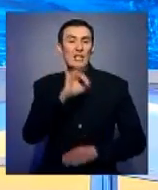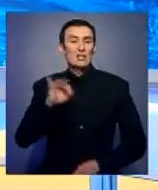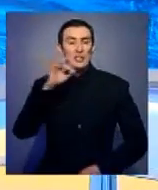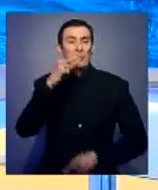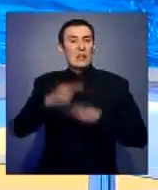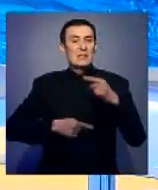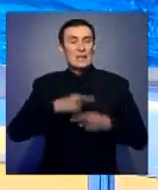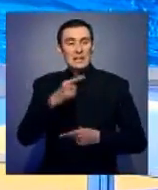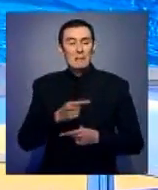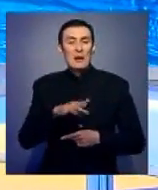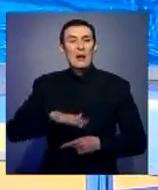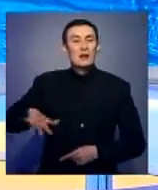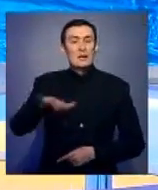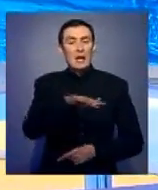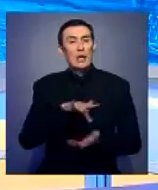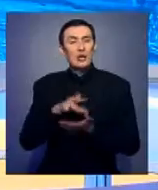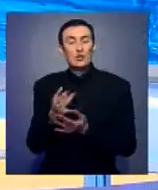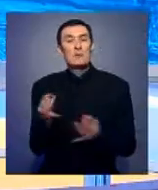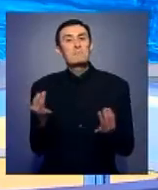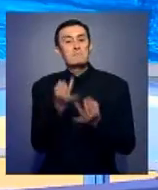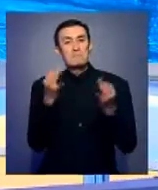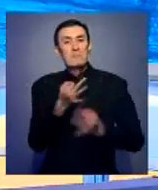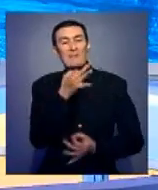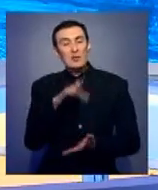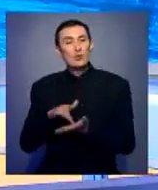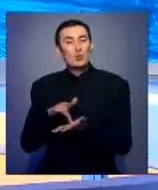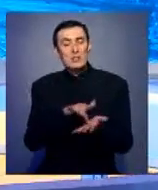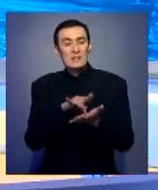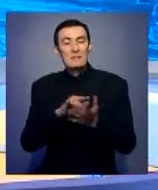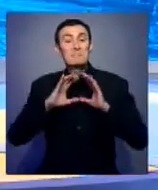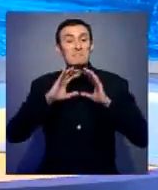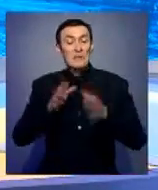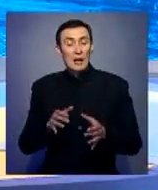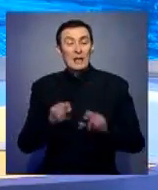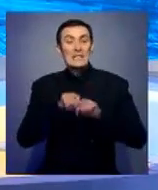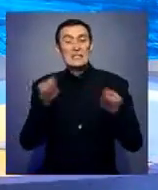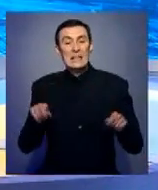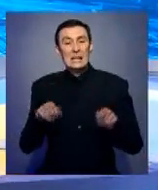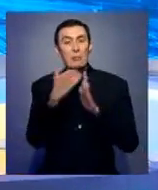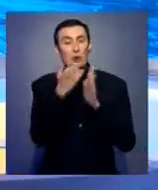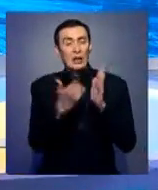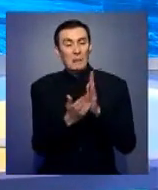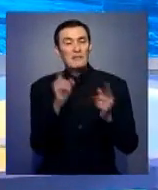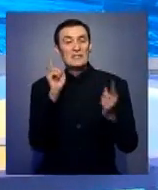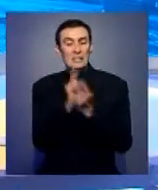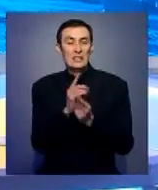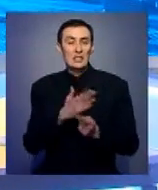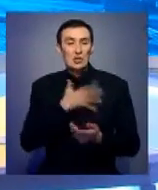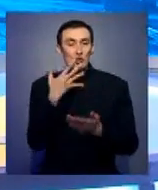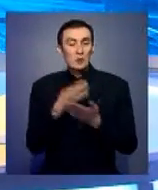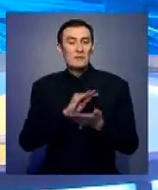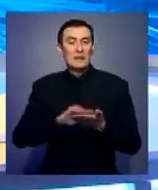историческим наследием края и привлечь туристов со всего мира. С создателями проекта встретился